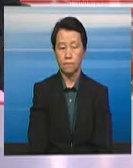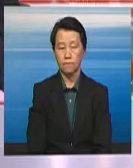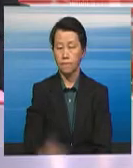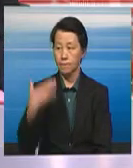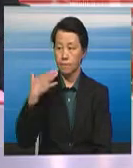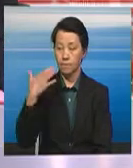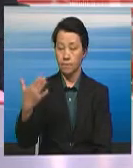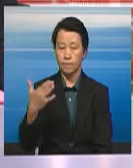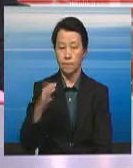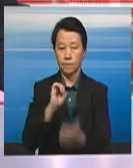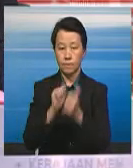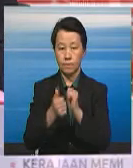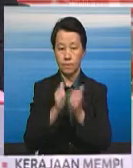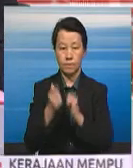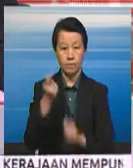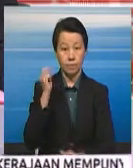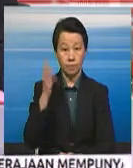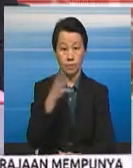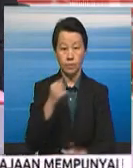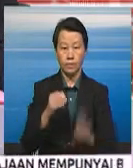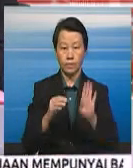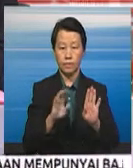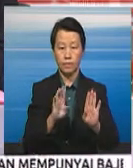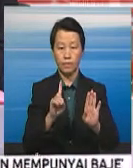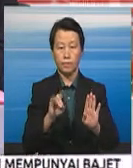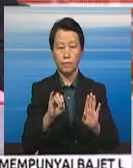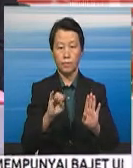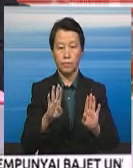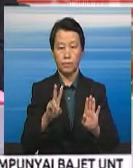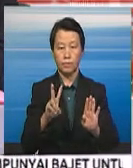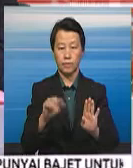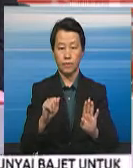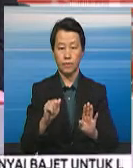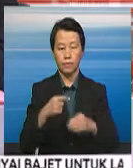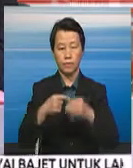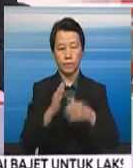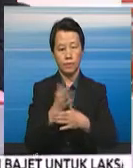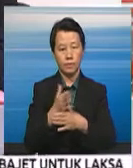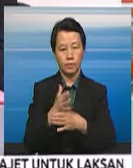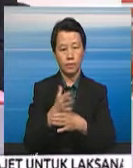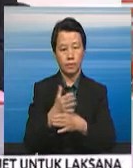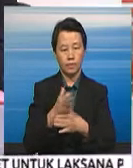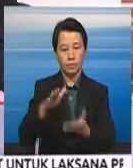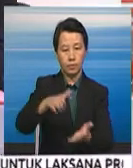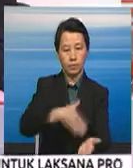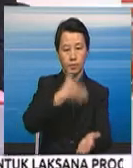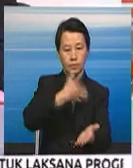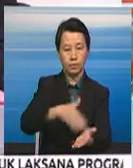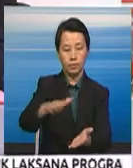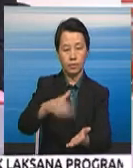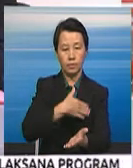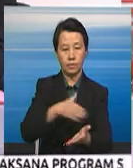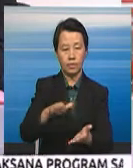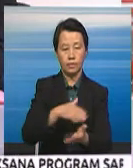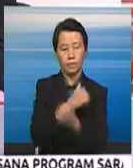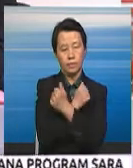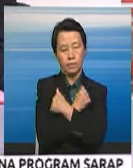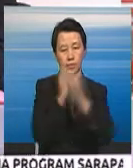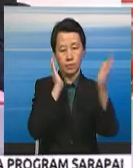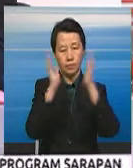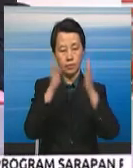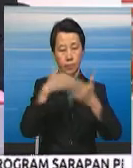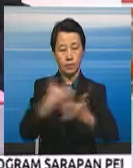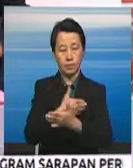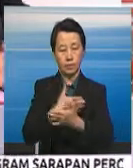Terima kasih Ifa untuk laporan sukan itu. Dan segmen B Diva malam ini kami kongsikan tentang sebuah lagu patriotik baharu yang berjudul